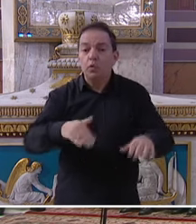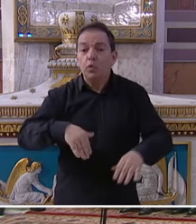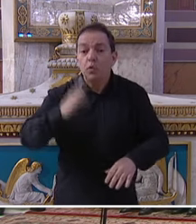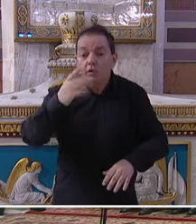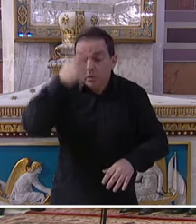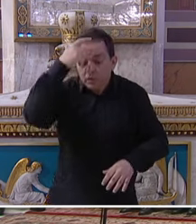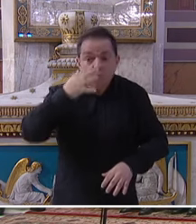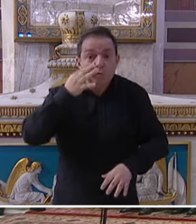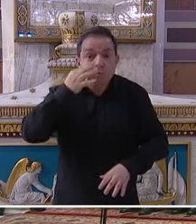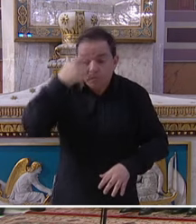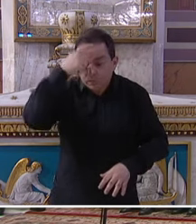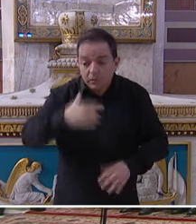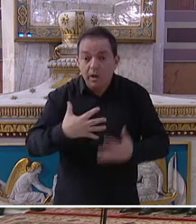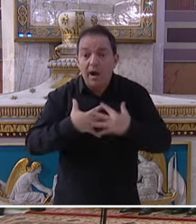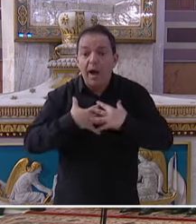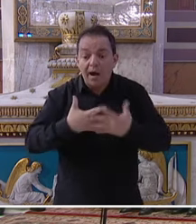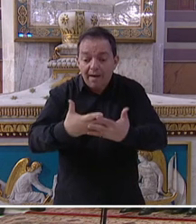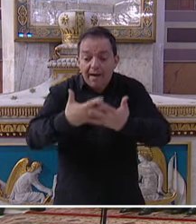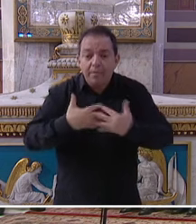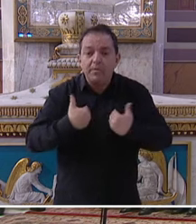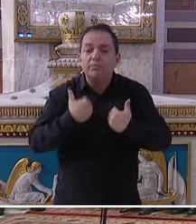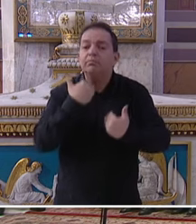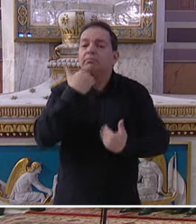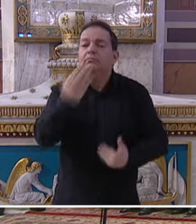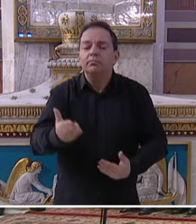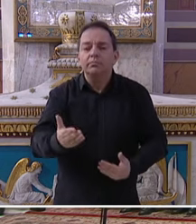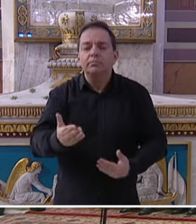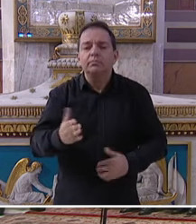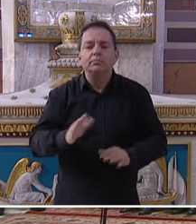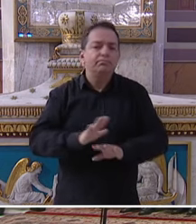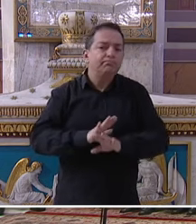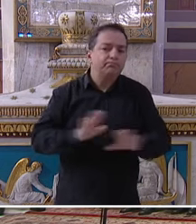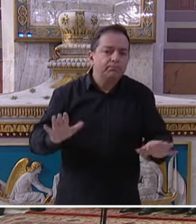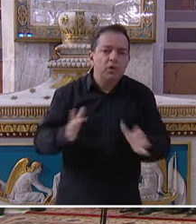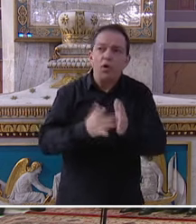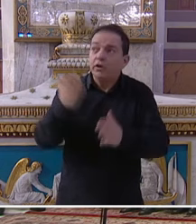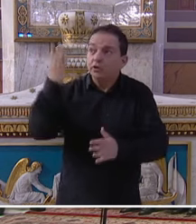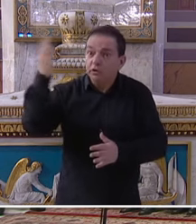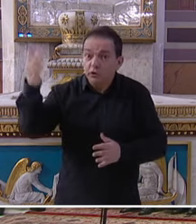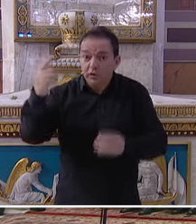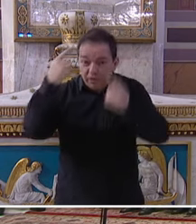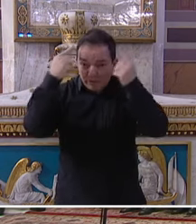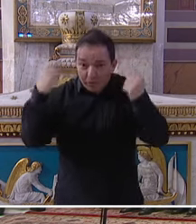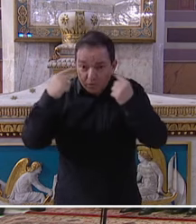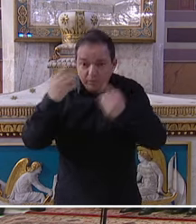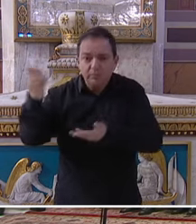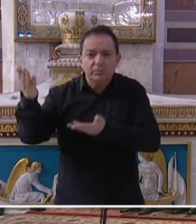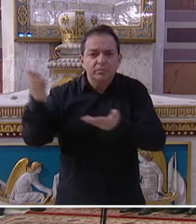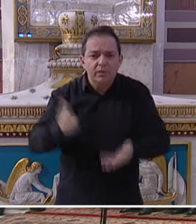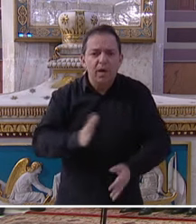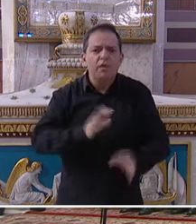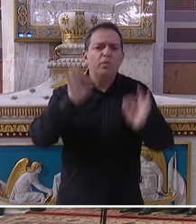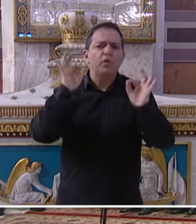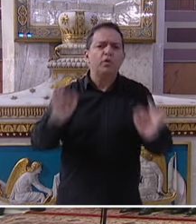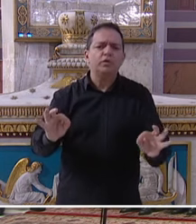τον εαυτόν του. Όμως, ο ενανθρωπίσας Υιός του Θεού, η